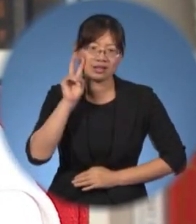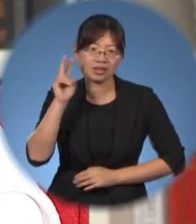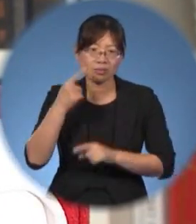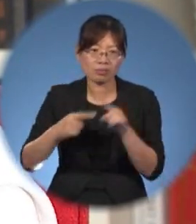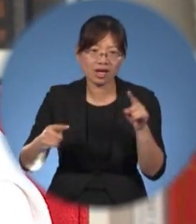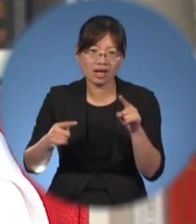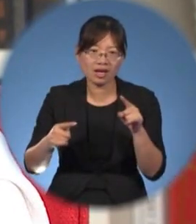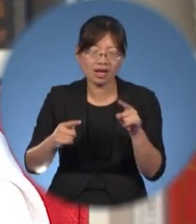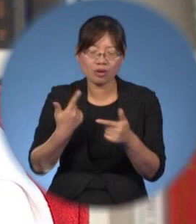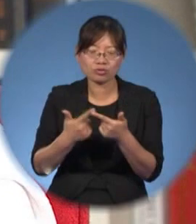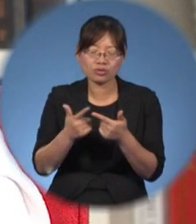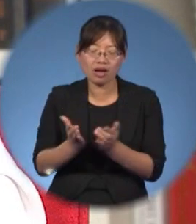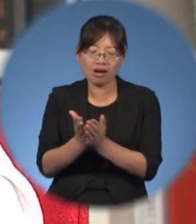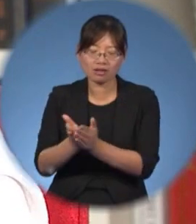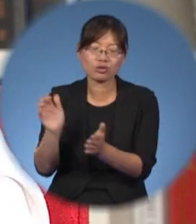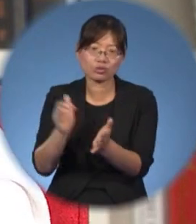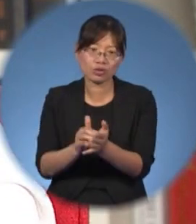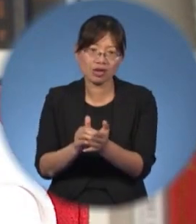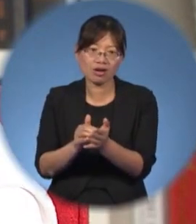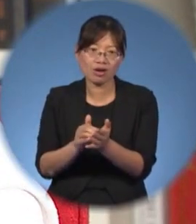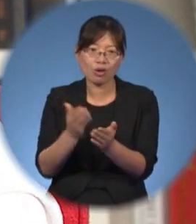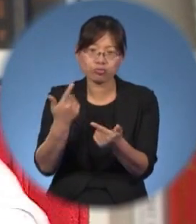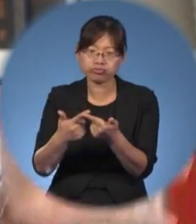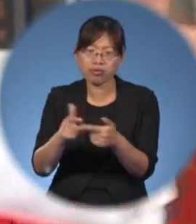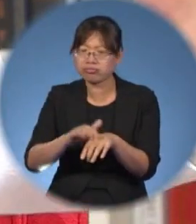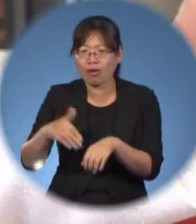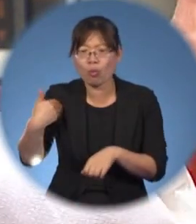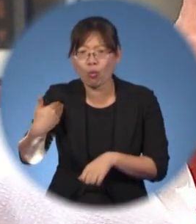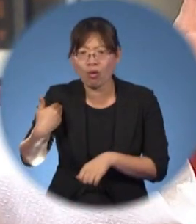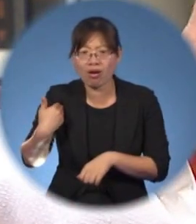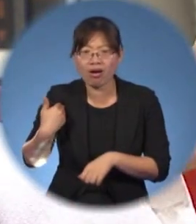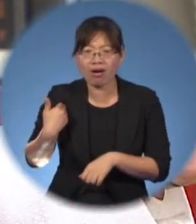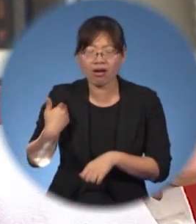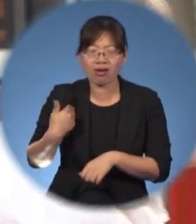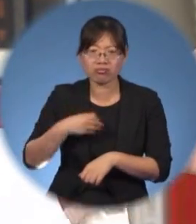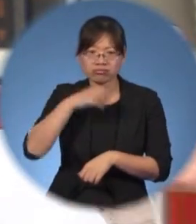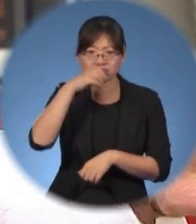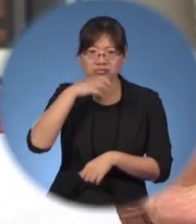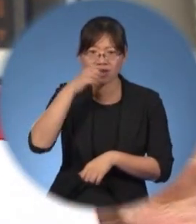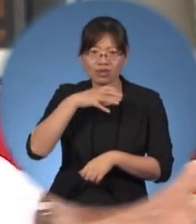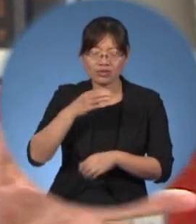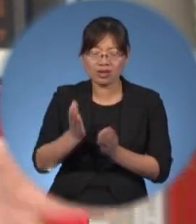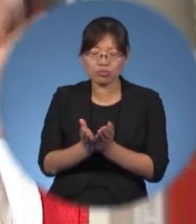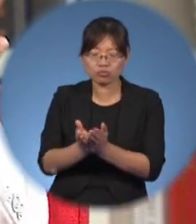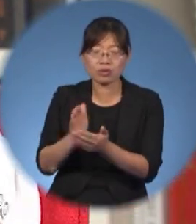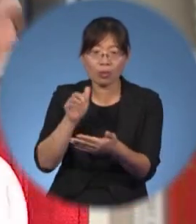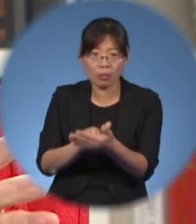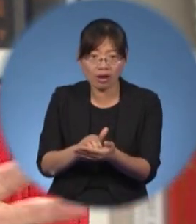반 됐는데 부산항에 도착을 했죠. 그 부산인지도 뭔지 모르지 뭐. 네, 네. 이제 부두에 네. 닿았고,